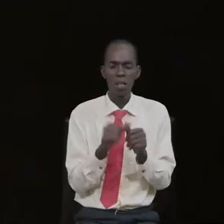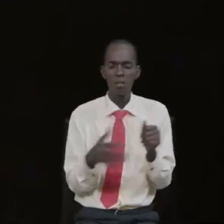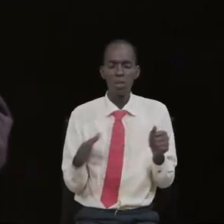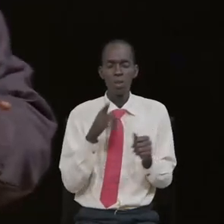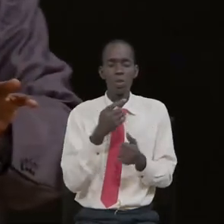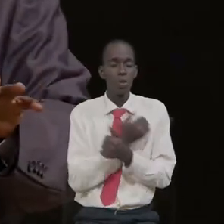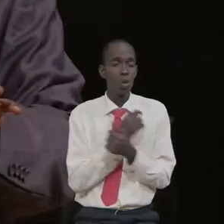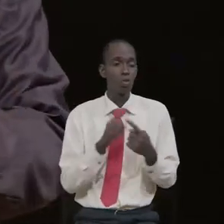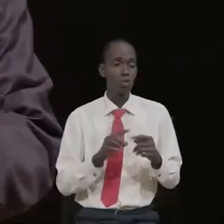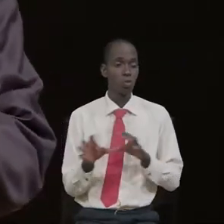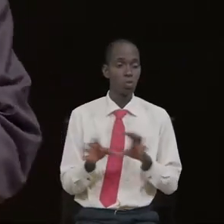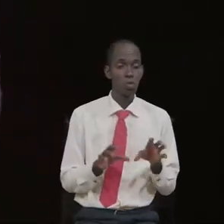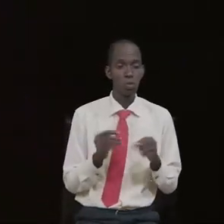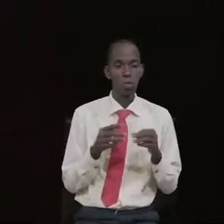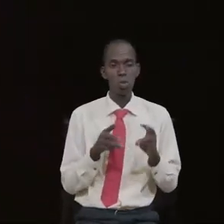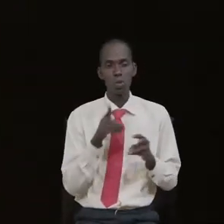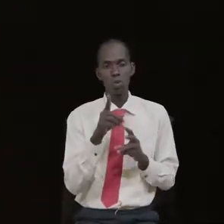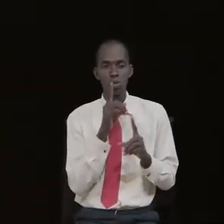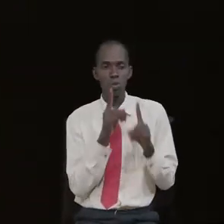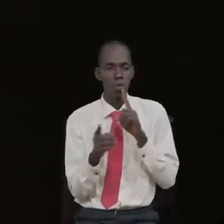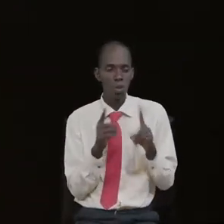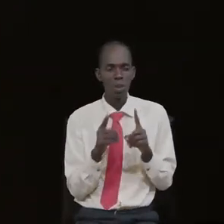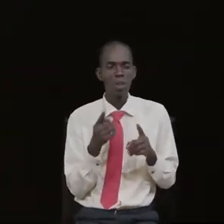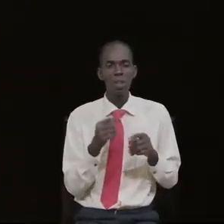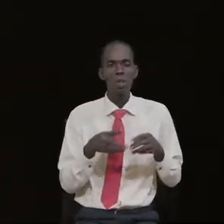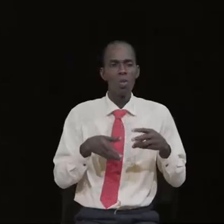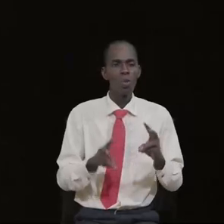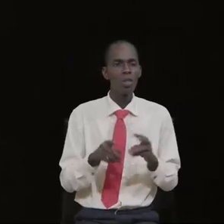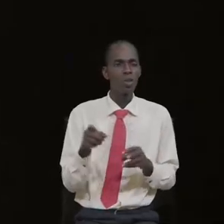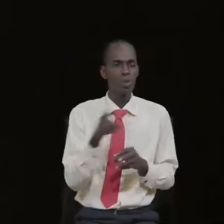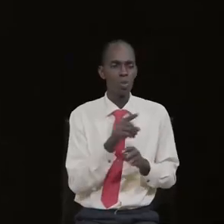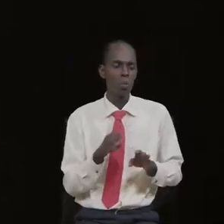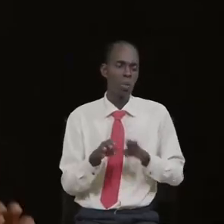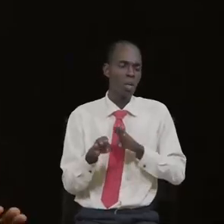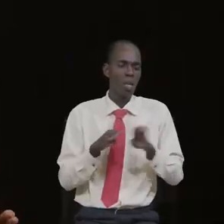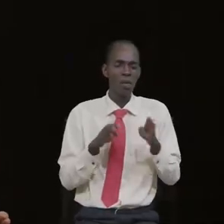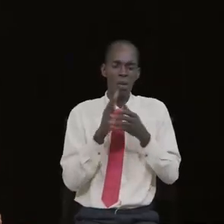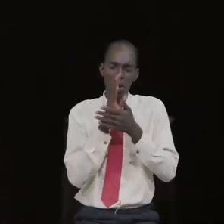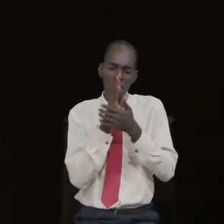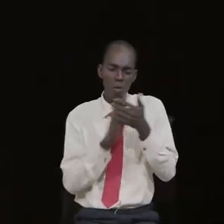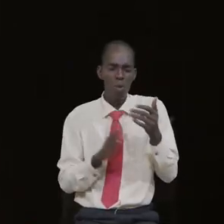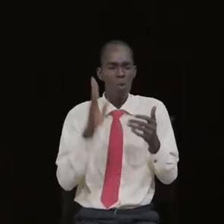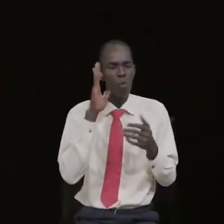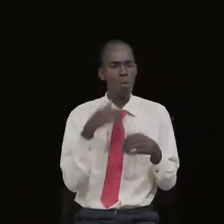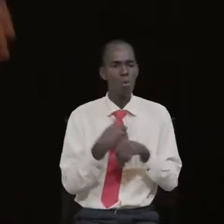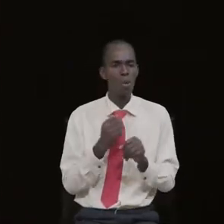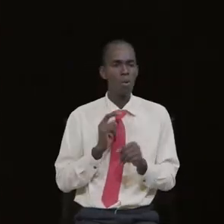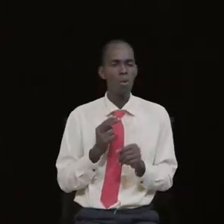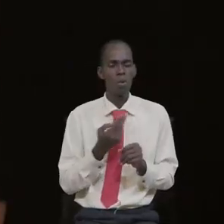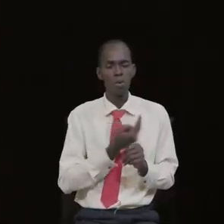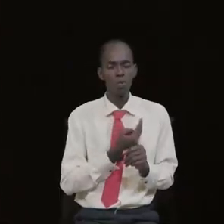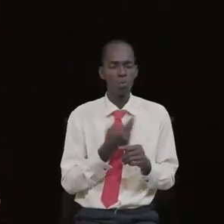faites, la façon dont vous parlez, la façon dont vous restez morose, triste, lorsque quelque chose